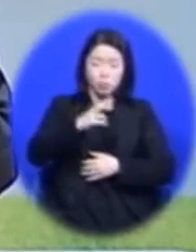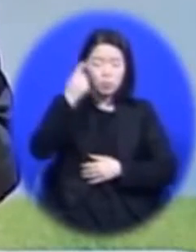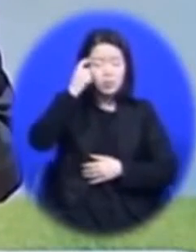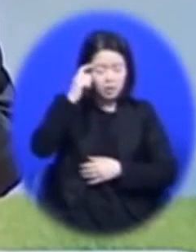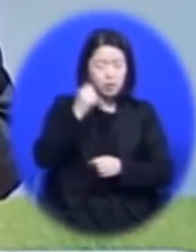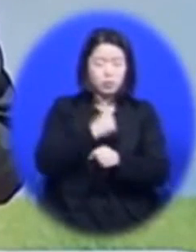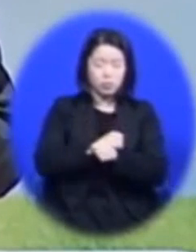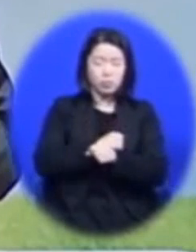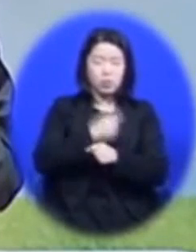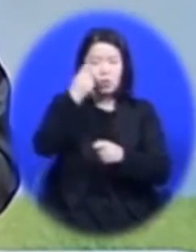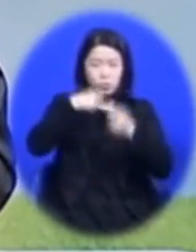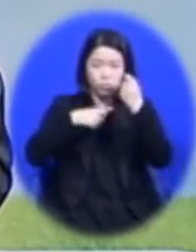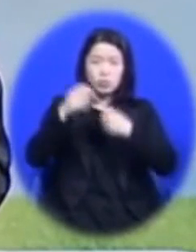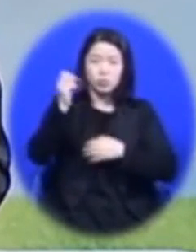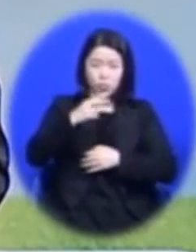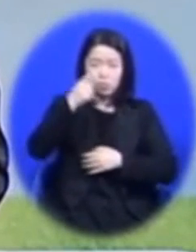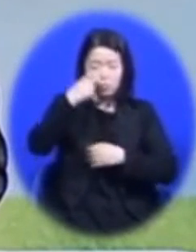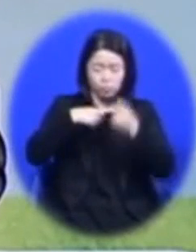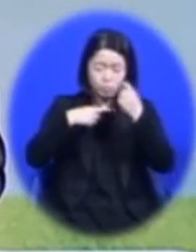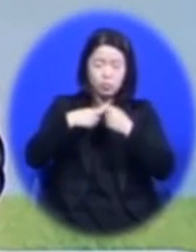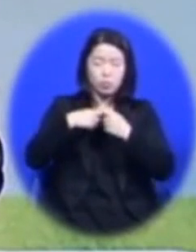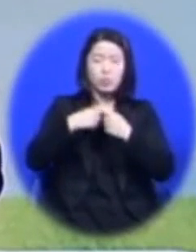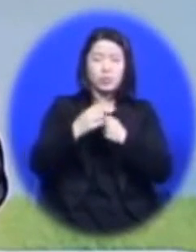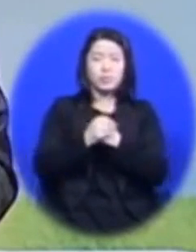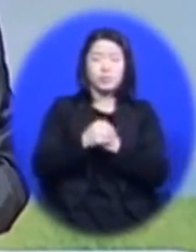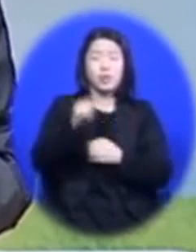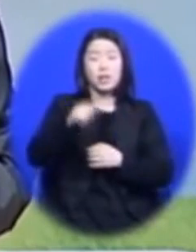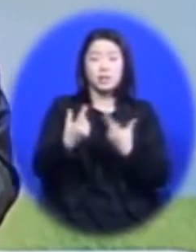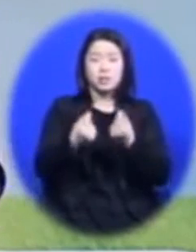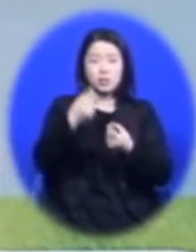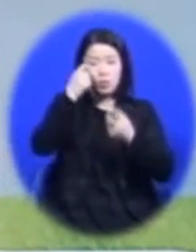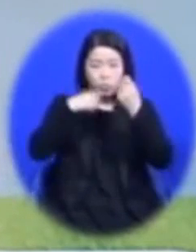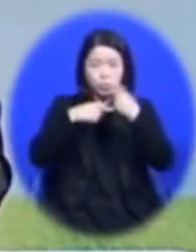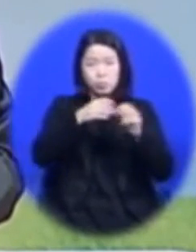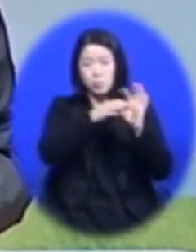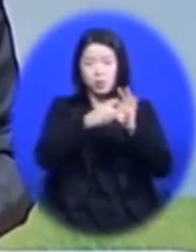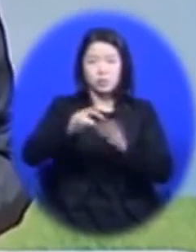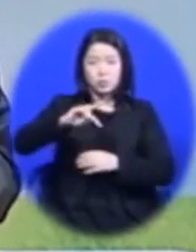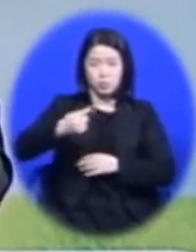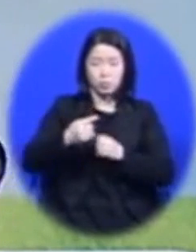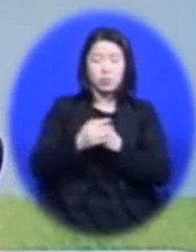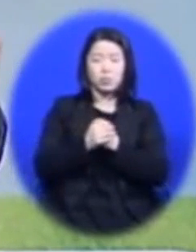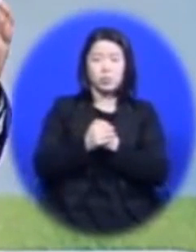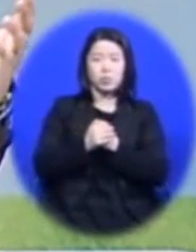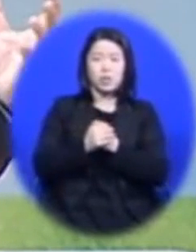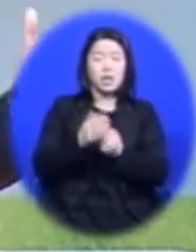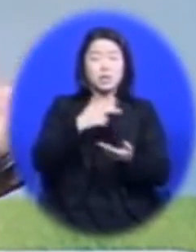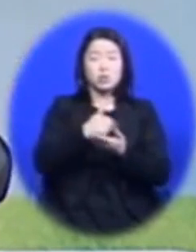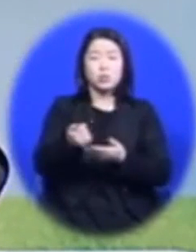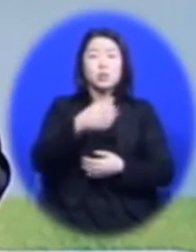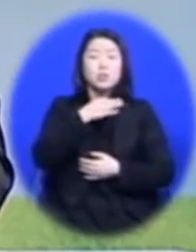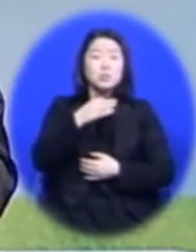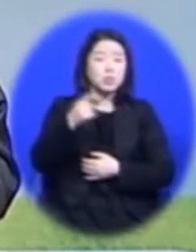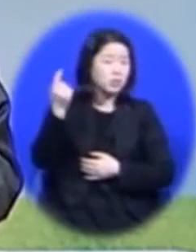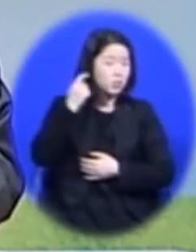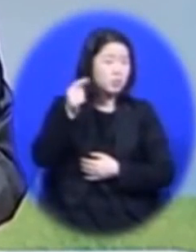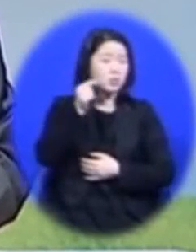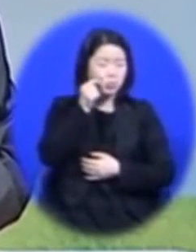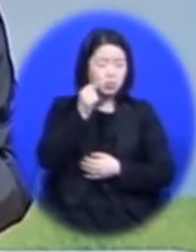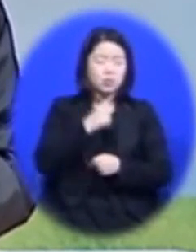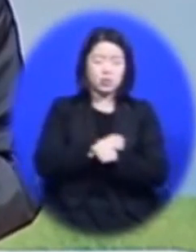또 생각하고 울고 또 울고 그렇게 울면서도 저는 주님의 음성 듣지 못했어요.